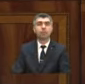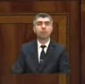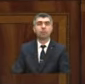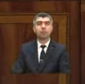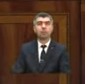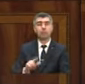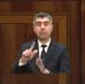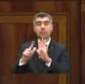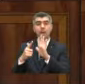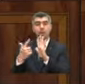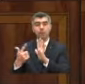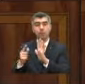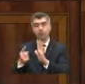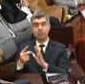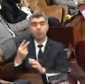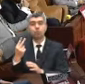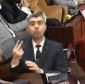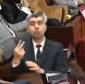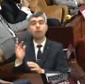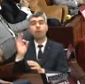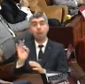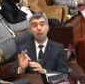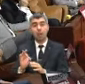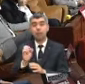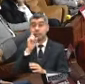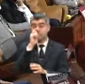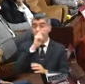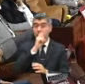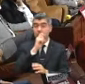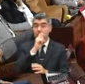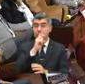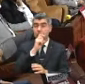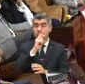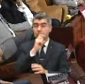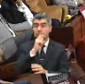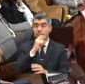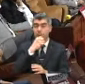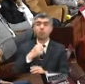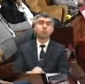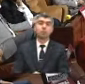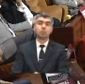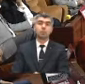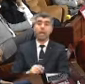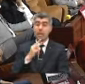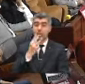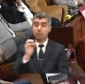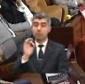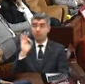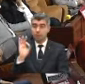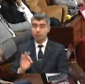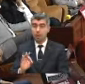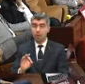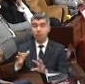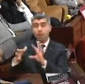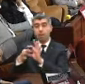عنده 17.2%. هذا الشيء كثير بزاف، عفوا كيقول 34%، وحتى صندوق النقد الدولي تيقول 34،